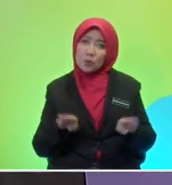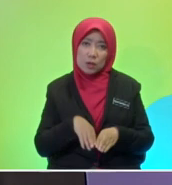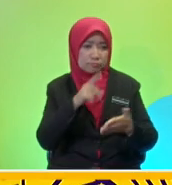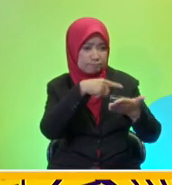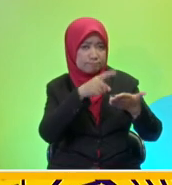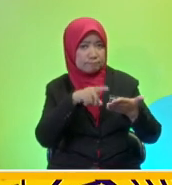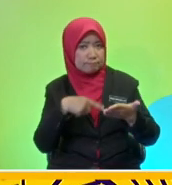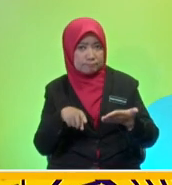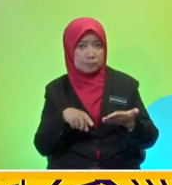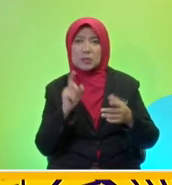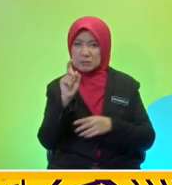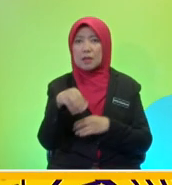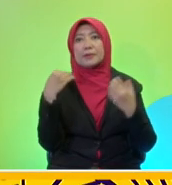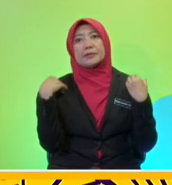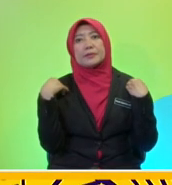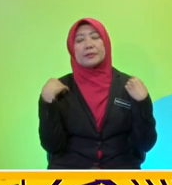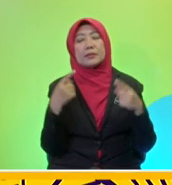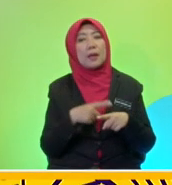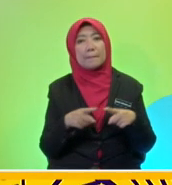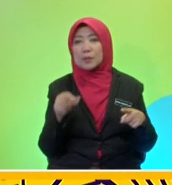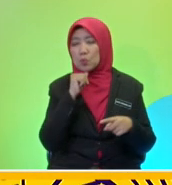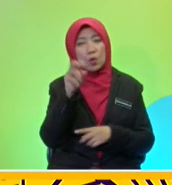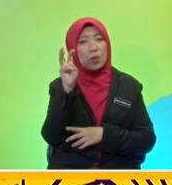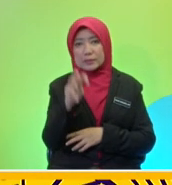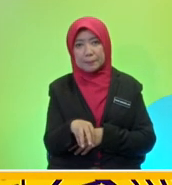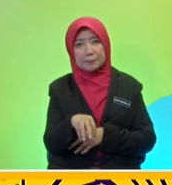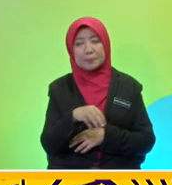adalah tapi tak hanya wajib